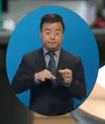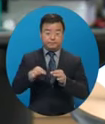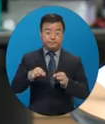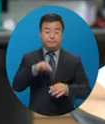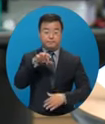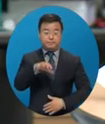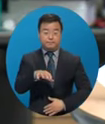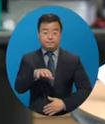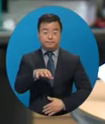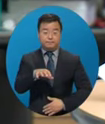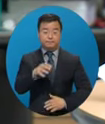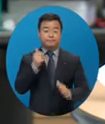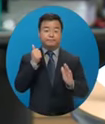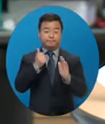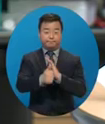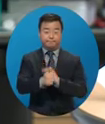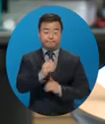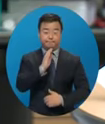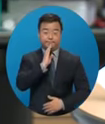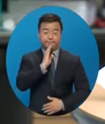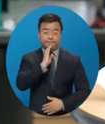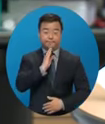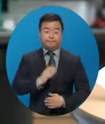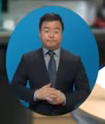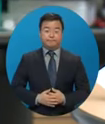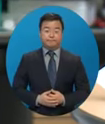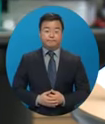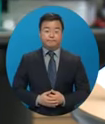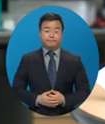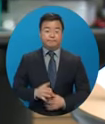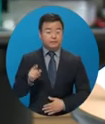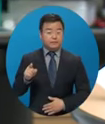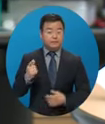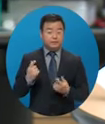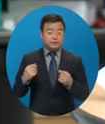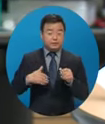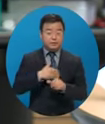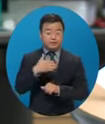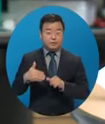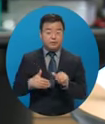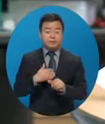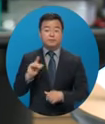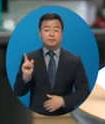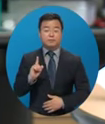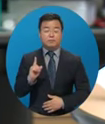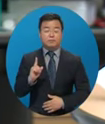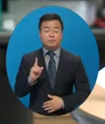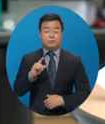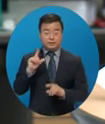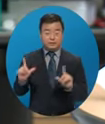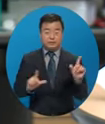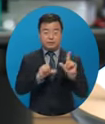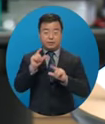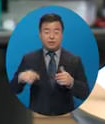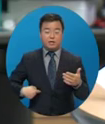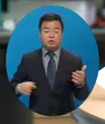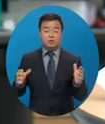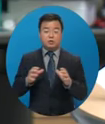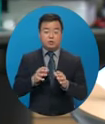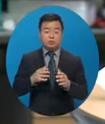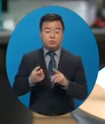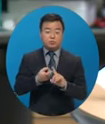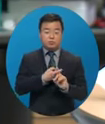네, 음식점에 이제 많이들 가게 될 텐데, 그럴 경우에는 생협에 이제